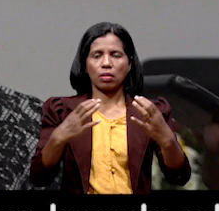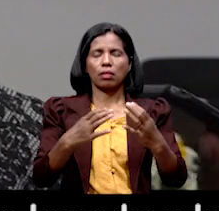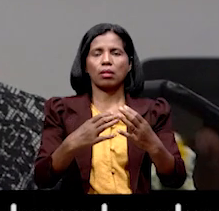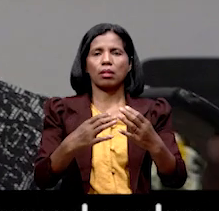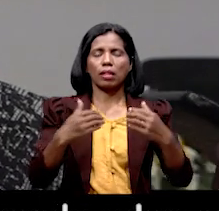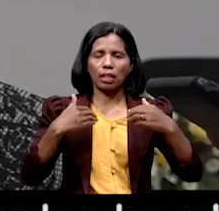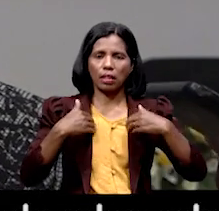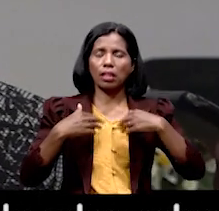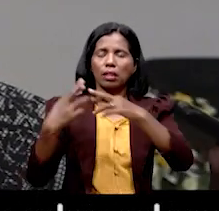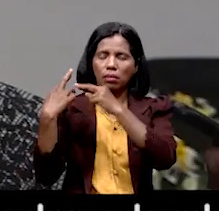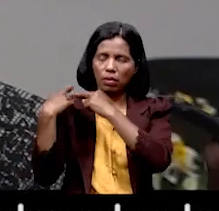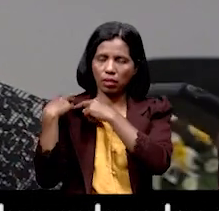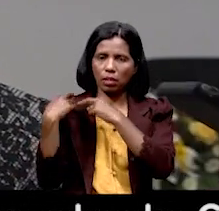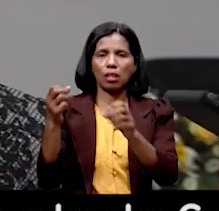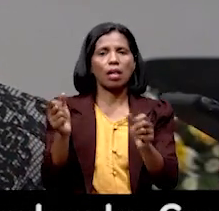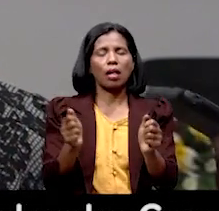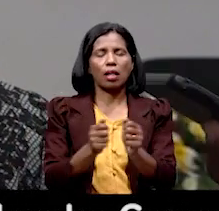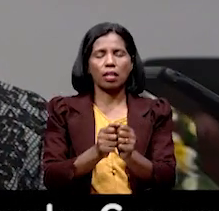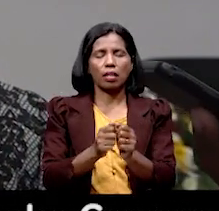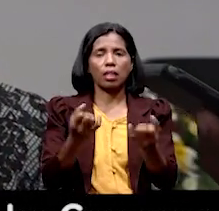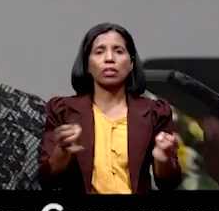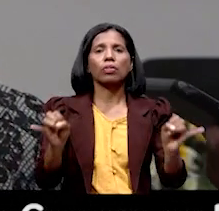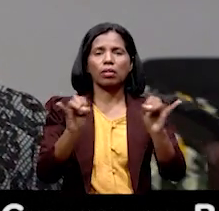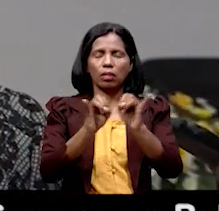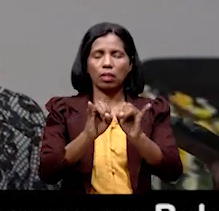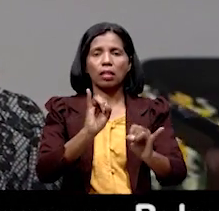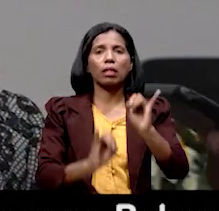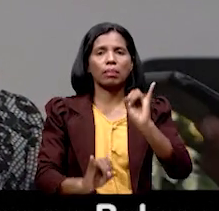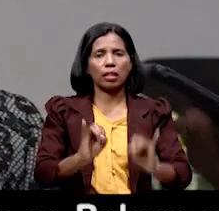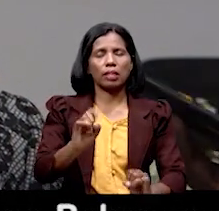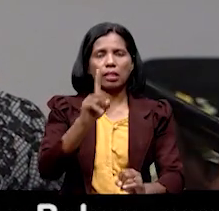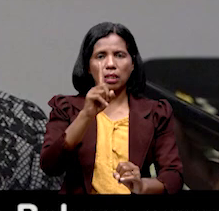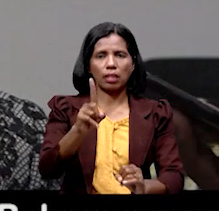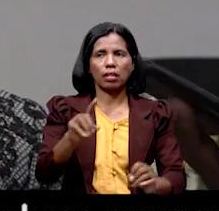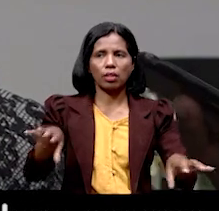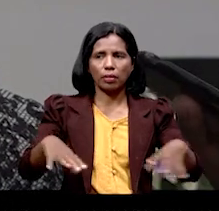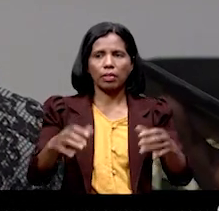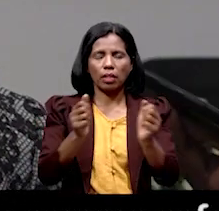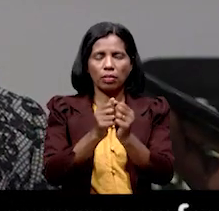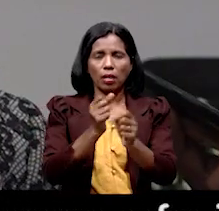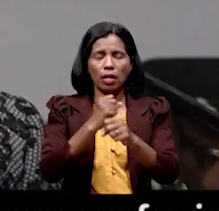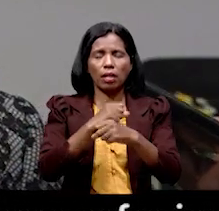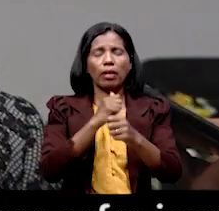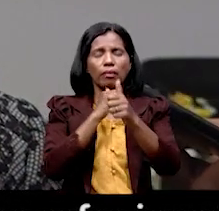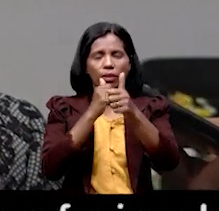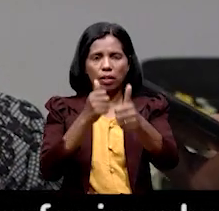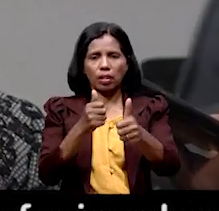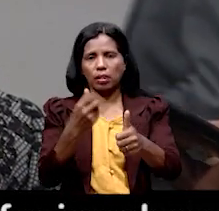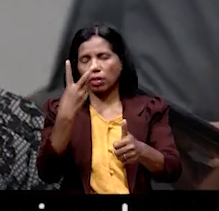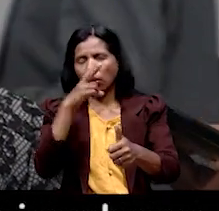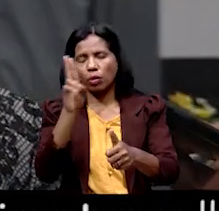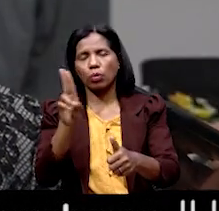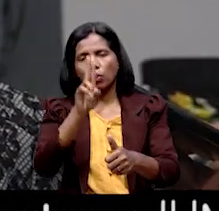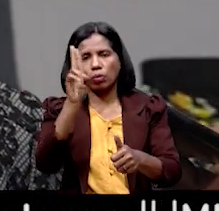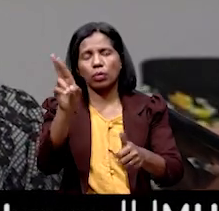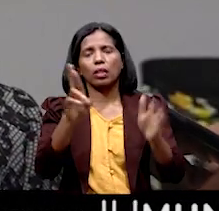iha papel iha ne hanesan institusaun independensia ida nebe mak iha servisu atuhalo advokasia ami bele uza